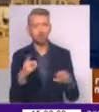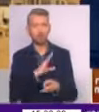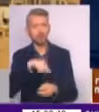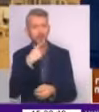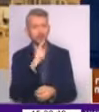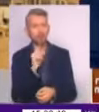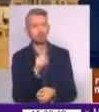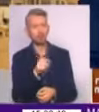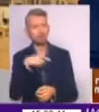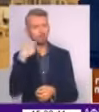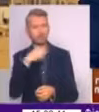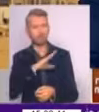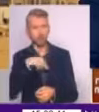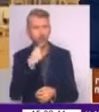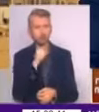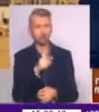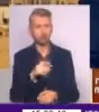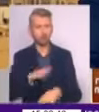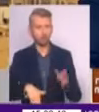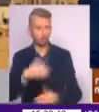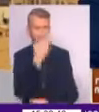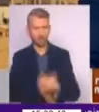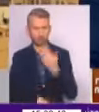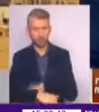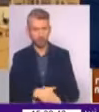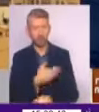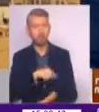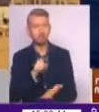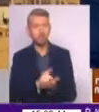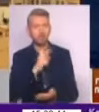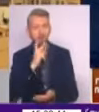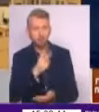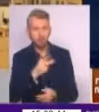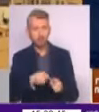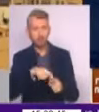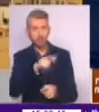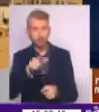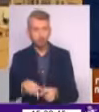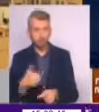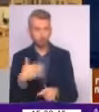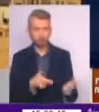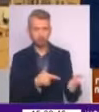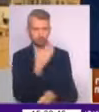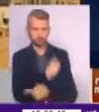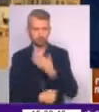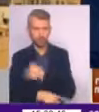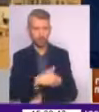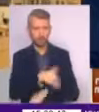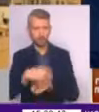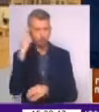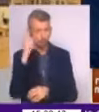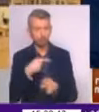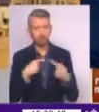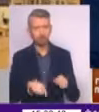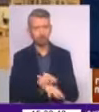що їм президенту не казати, що їм руки відрубувати. А ми вже мали би бачити цих людей з відрубаними руками на вулицях Києва, щоб інші не